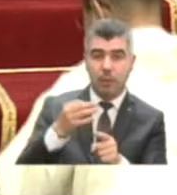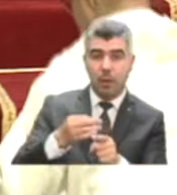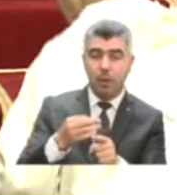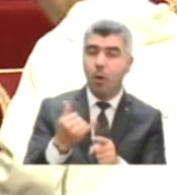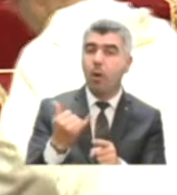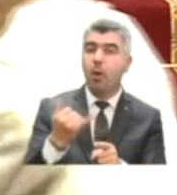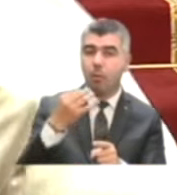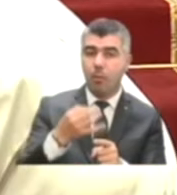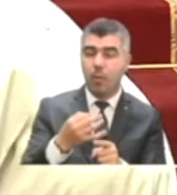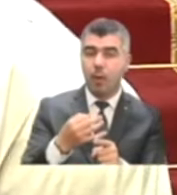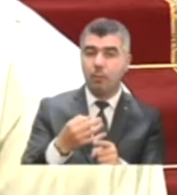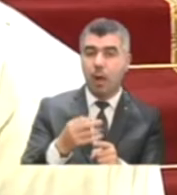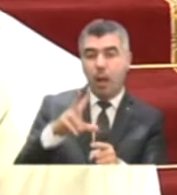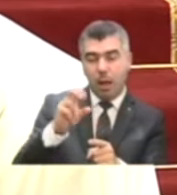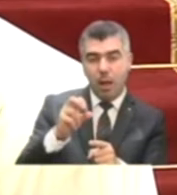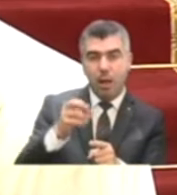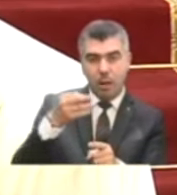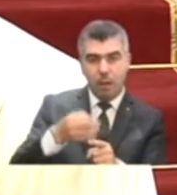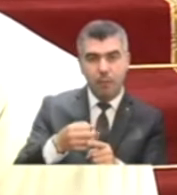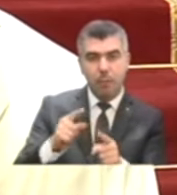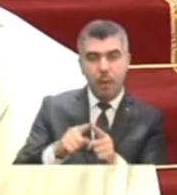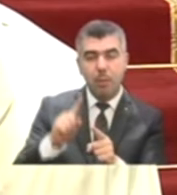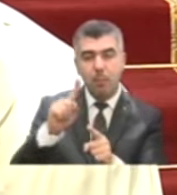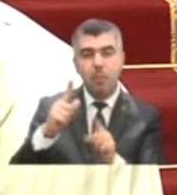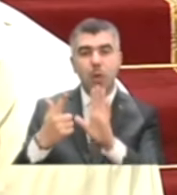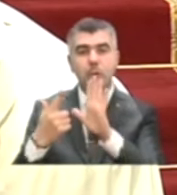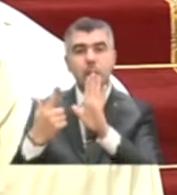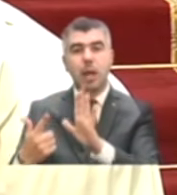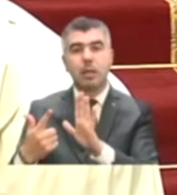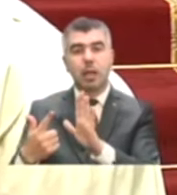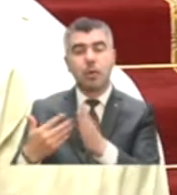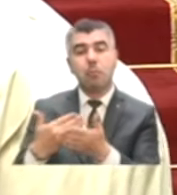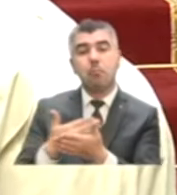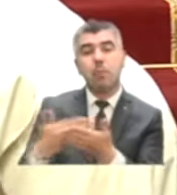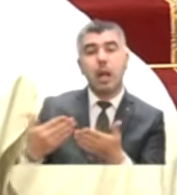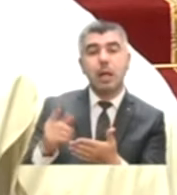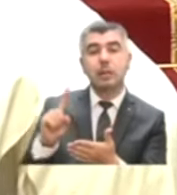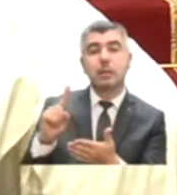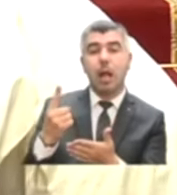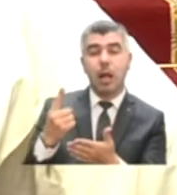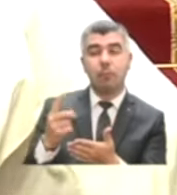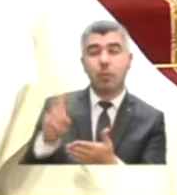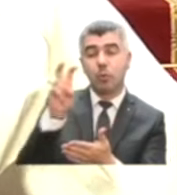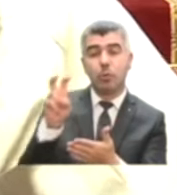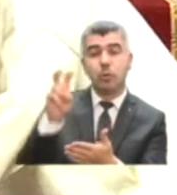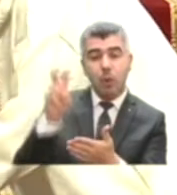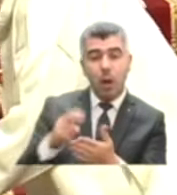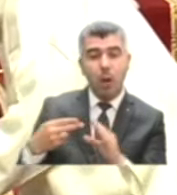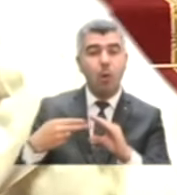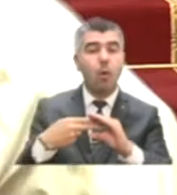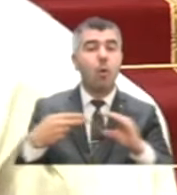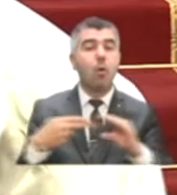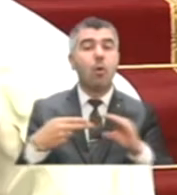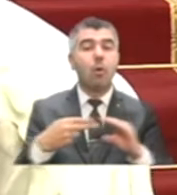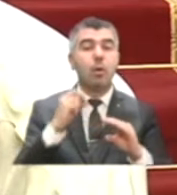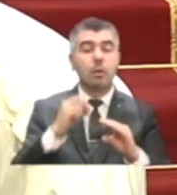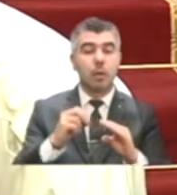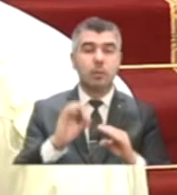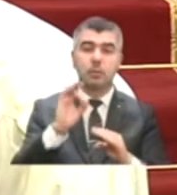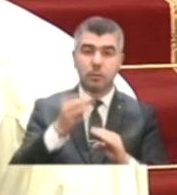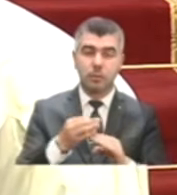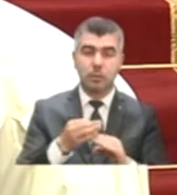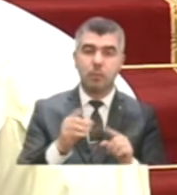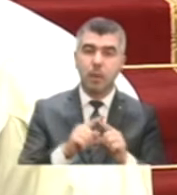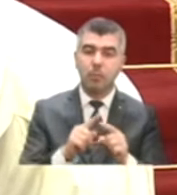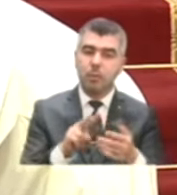كانت تعني لكم شي حاجه وكانت كتجيب لكم 117 مليار ديال الدرهم من العمله الصعبه اللي بها كتستوردوا، ما فيها باس